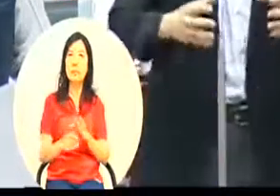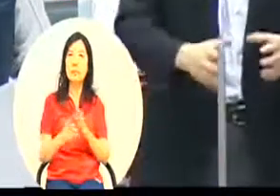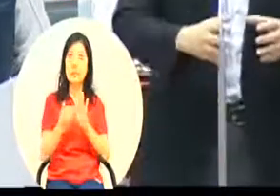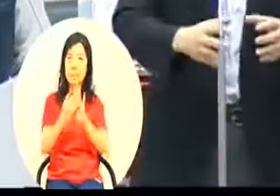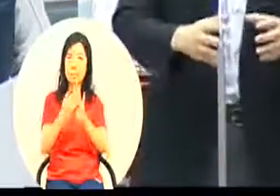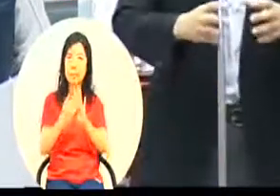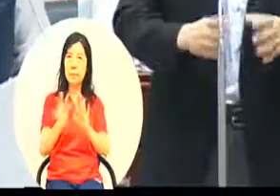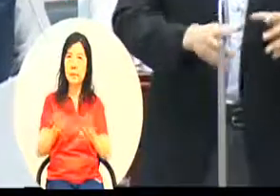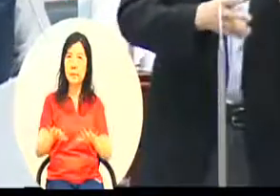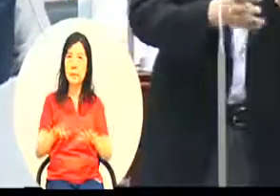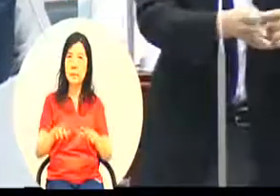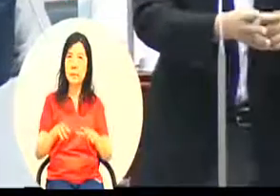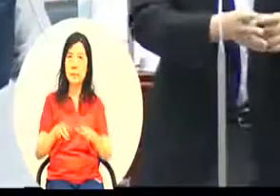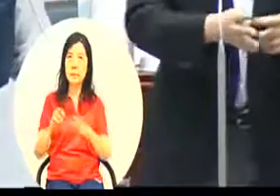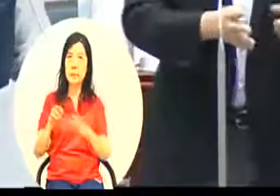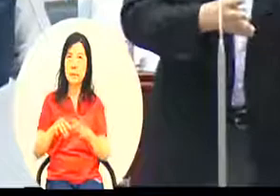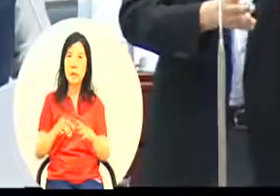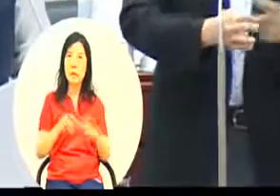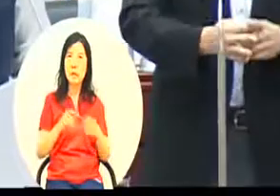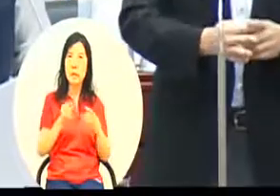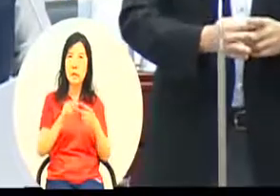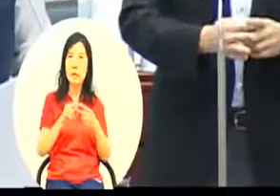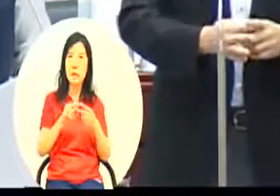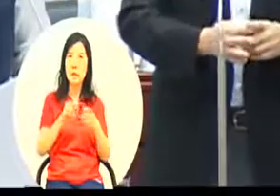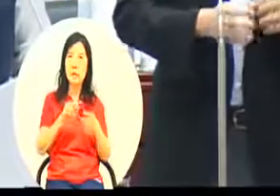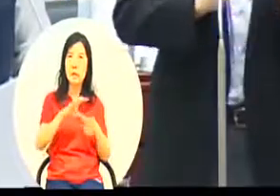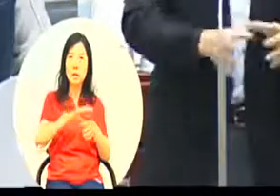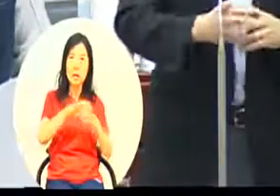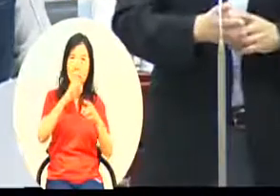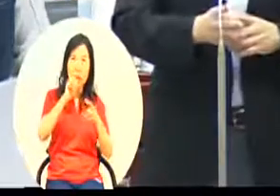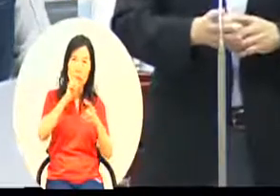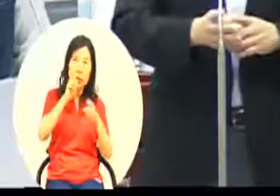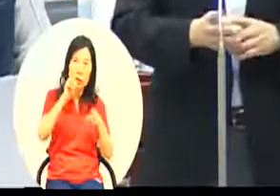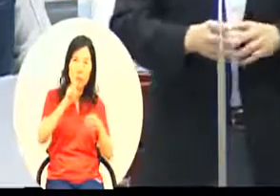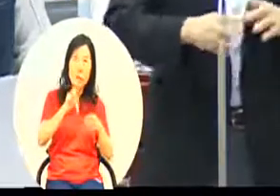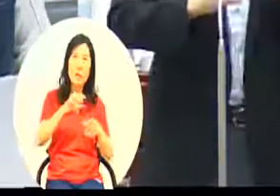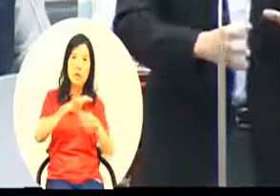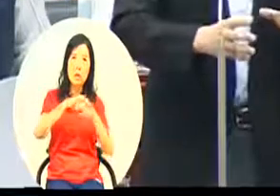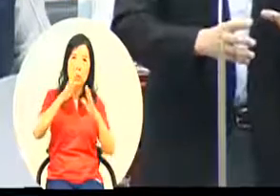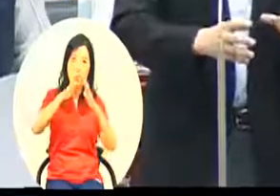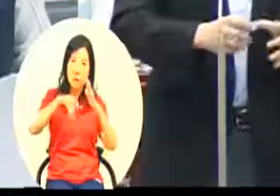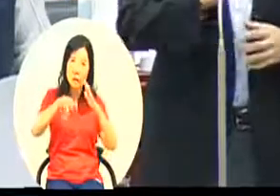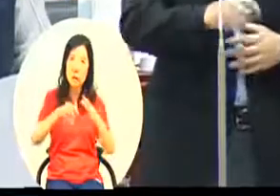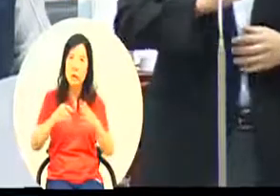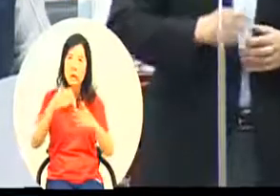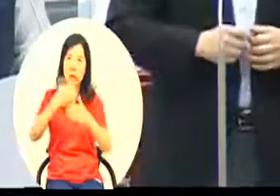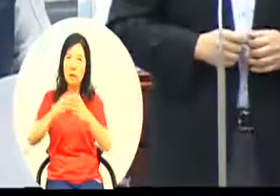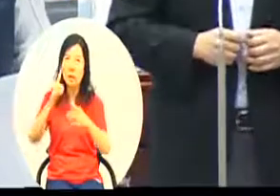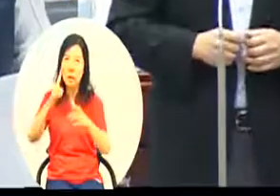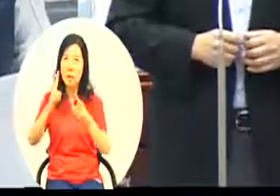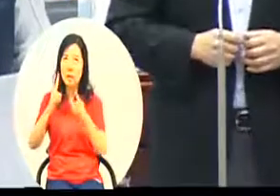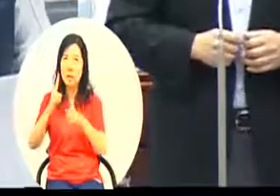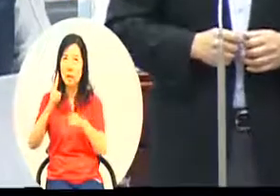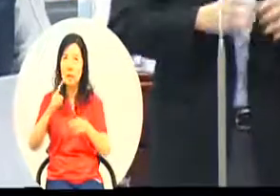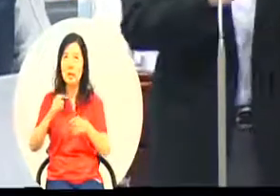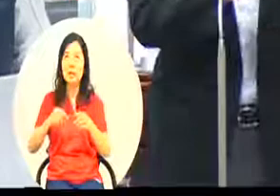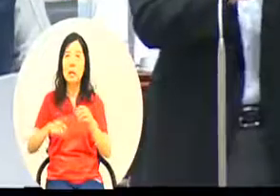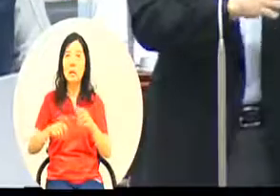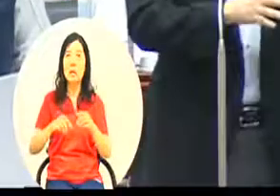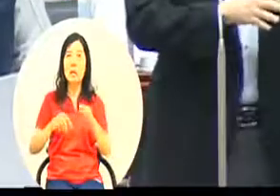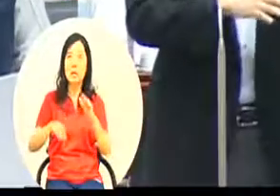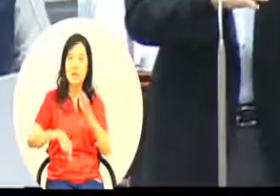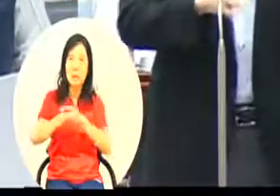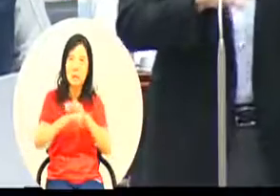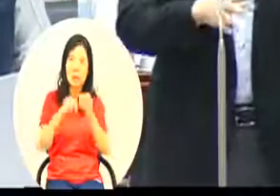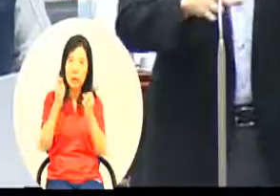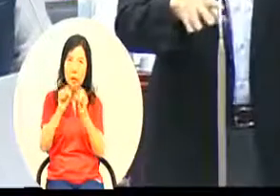所以这一块就是说，救一个家庭，就减少一个吸毒人口，减少一份的一个危害。所以跟